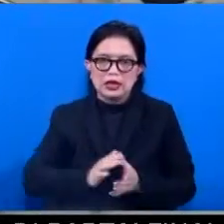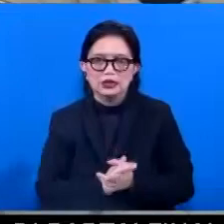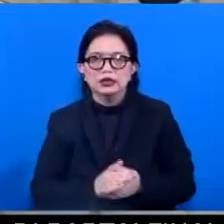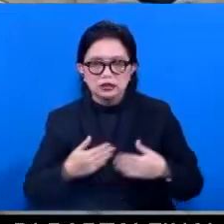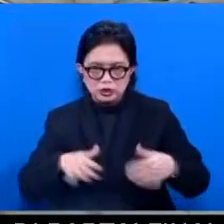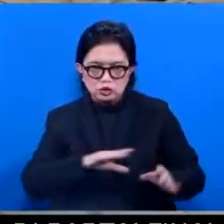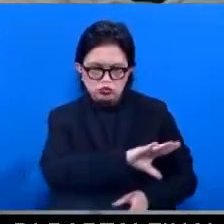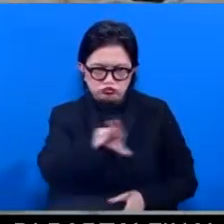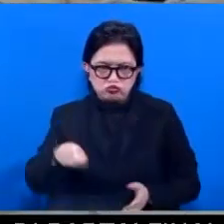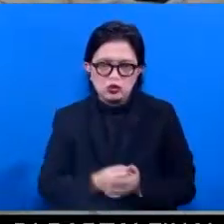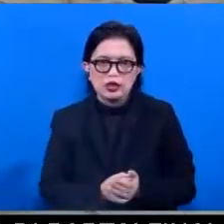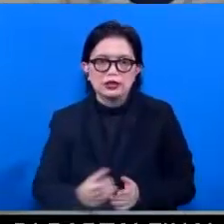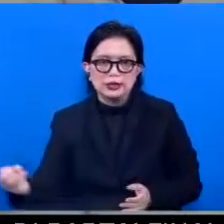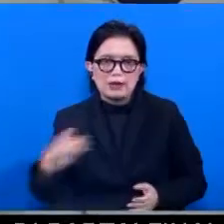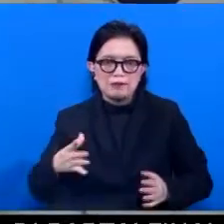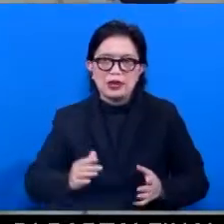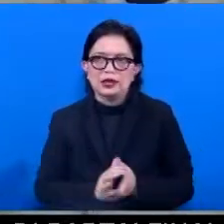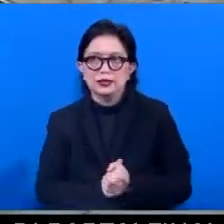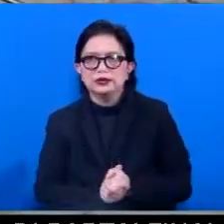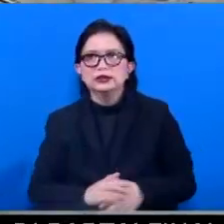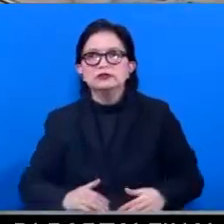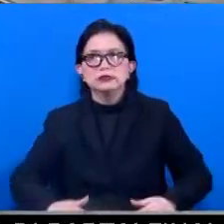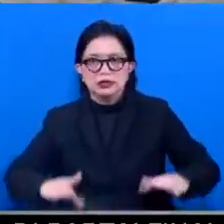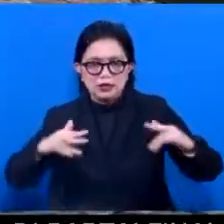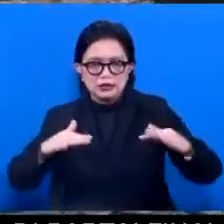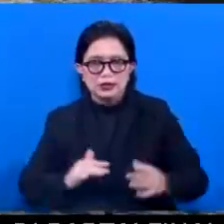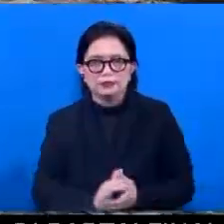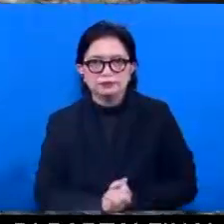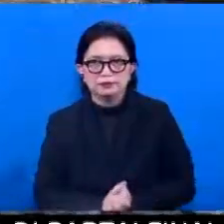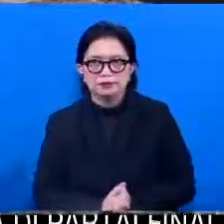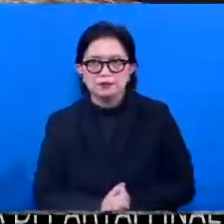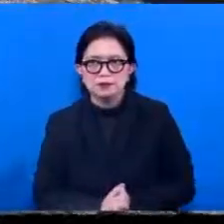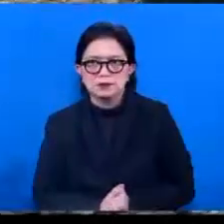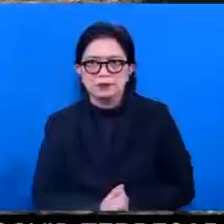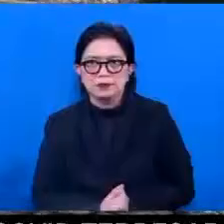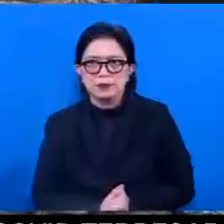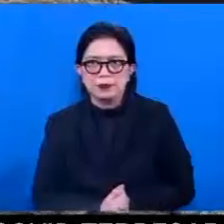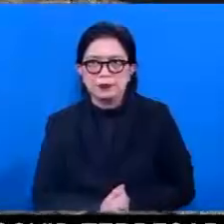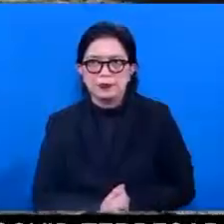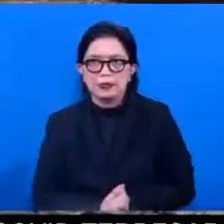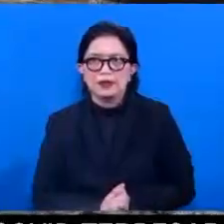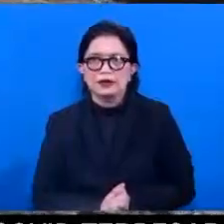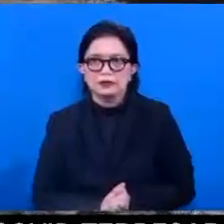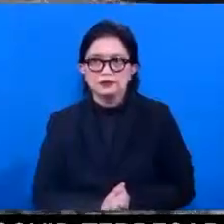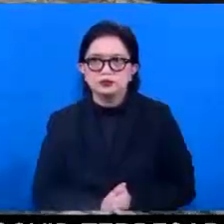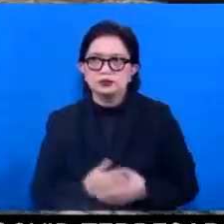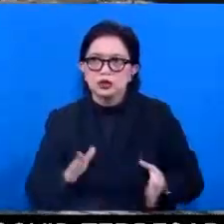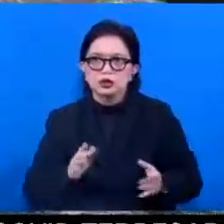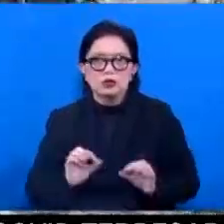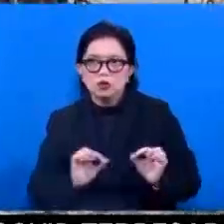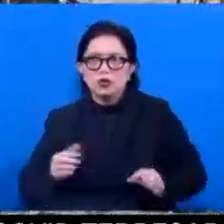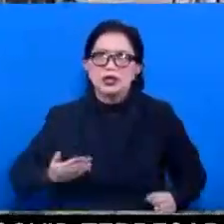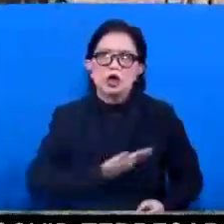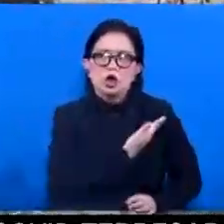kakak, 315 kakak memang yang hari ini terdampak seperti ini. Hingga minggu pagi belum ada informasi korban jiwa dalam musibah